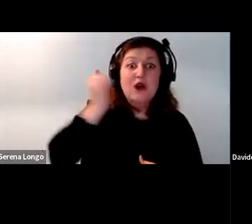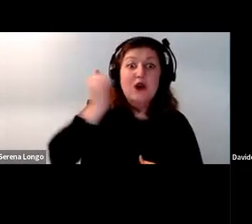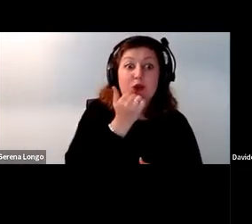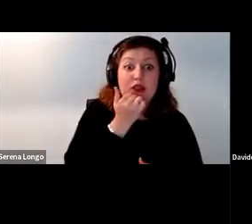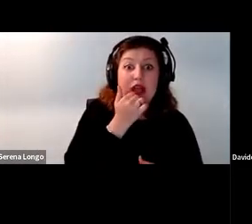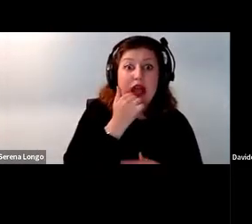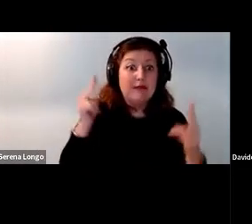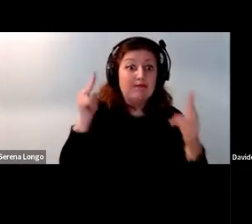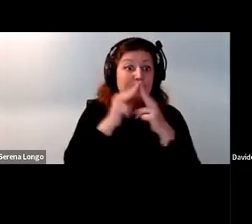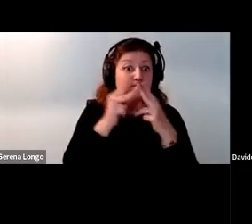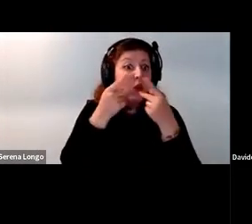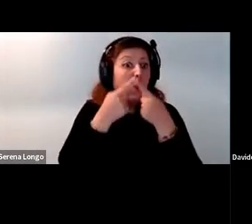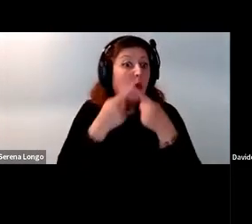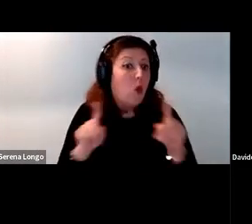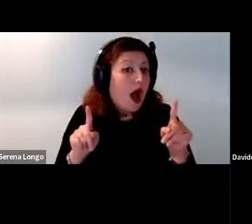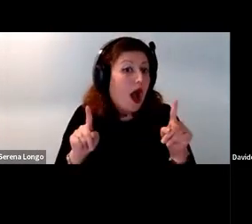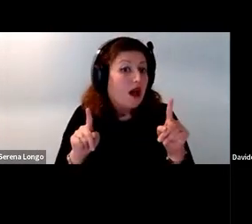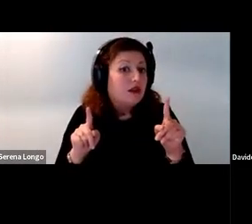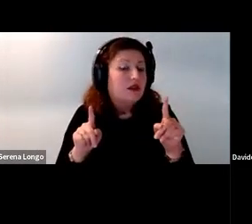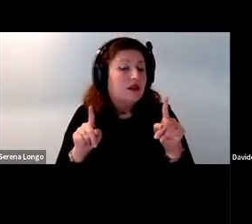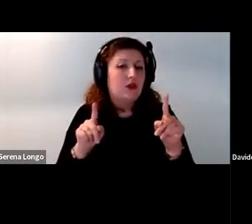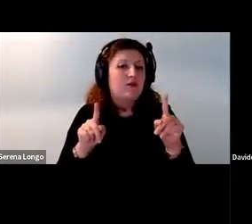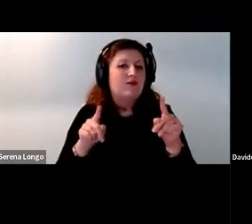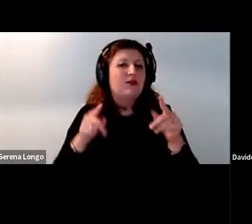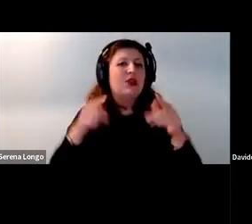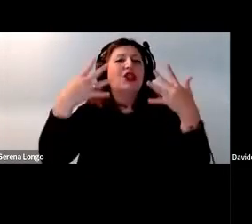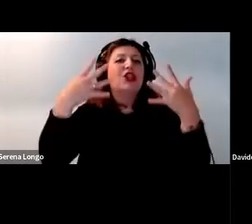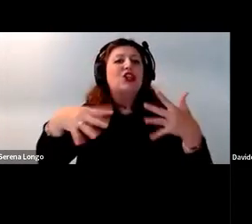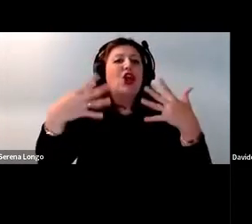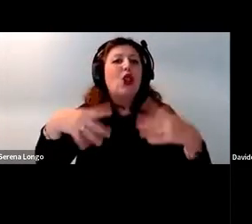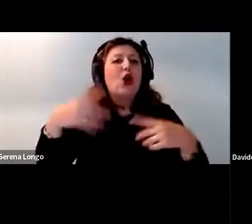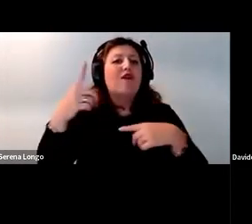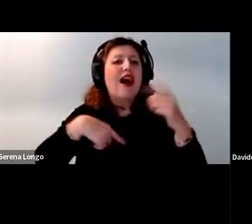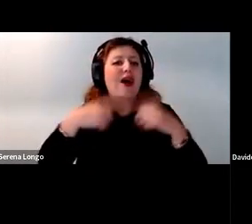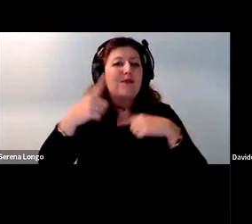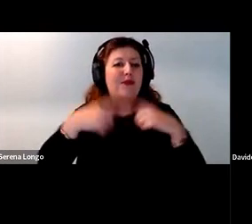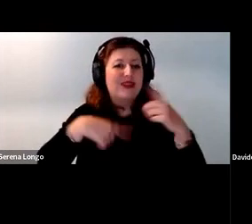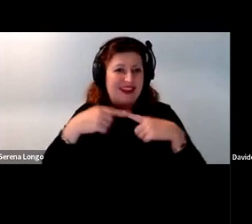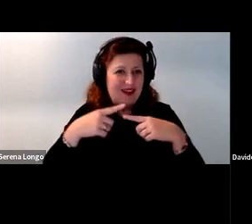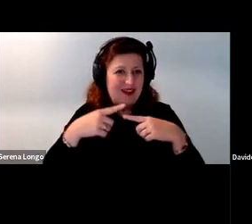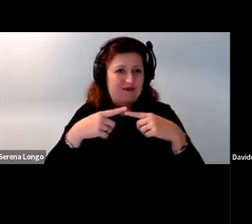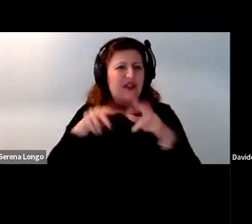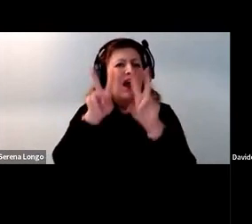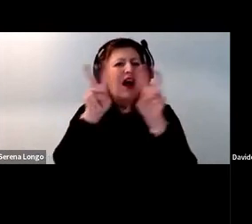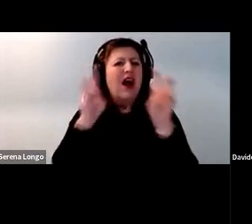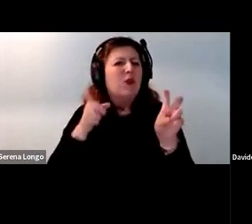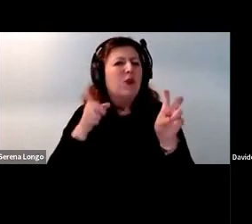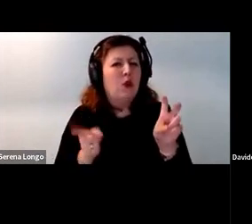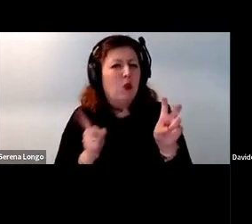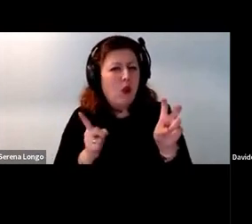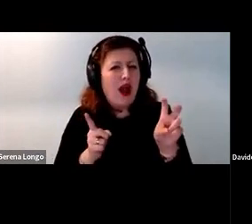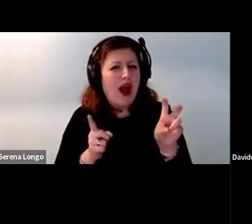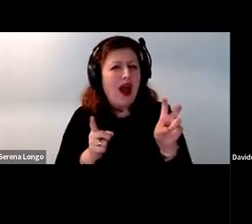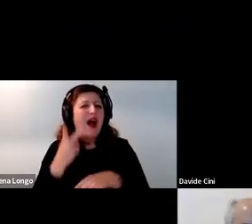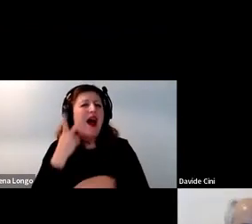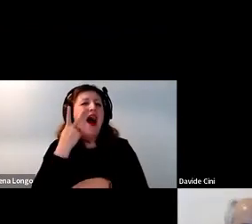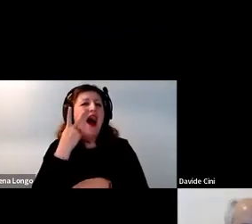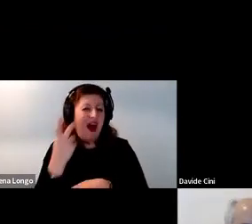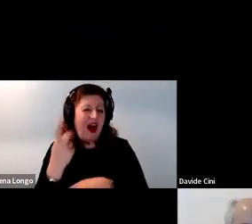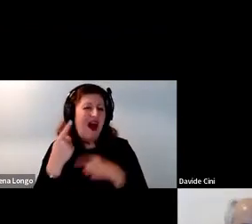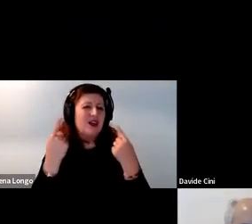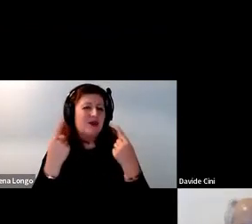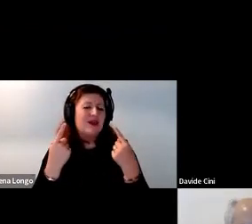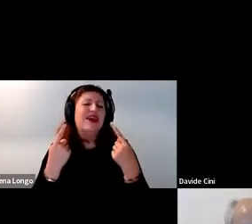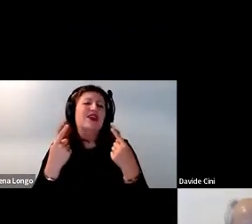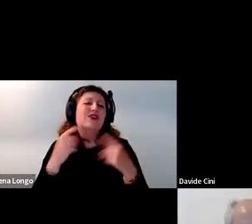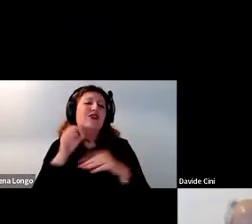prossimo incontro è previsto per il 19 aprile e parleremo degli aspetti dell'insegnante di